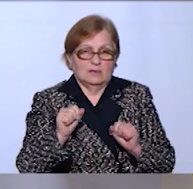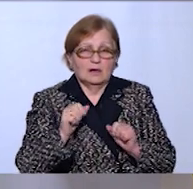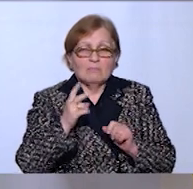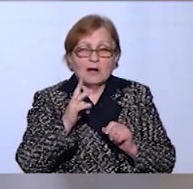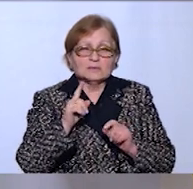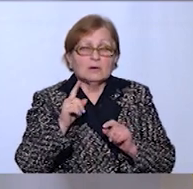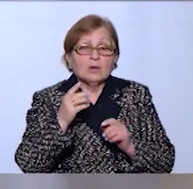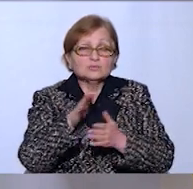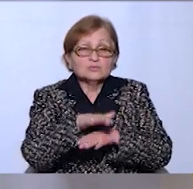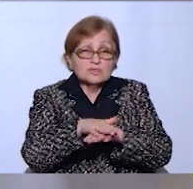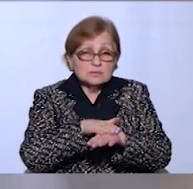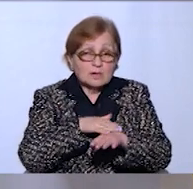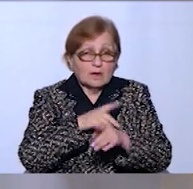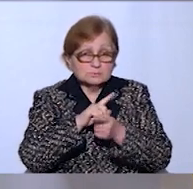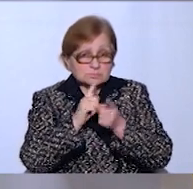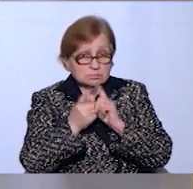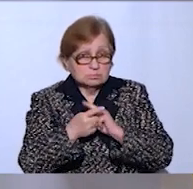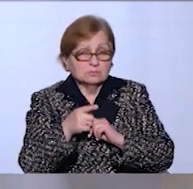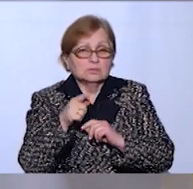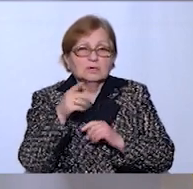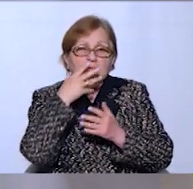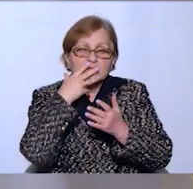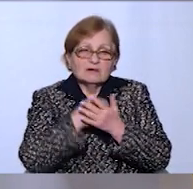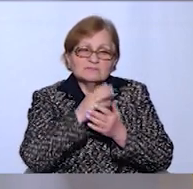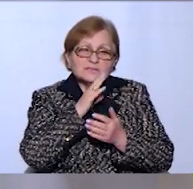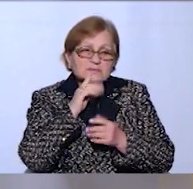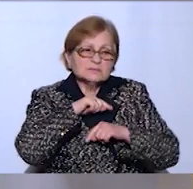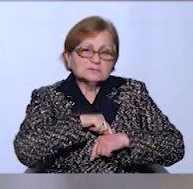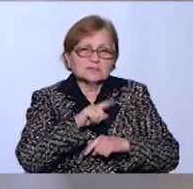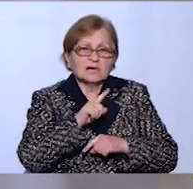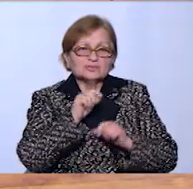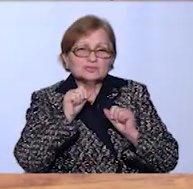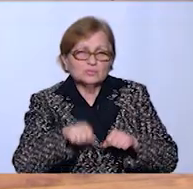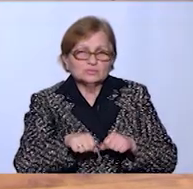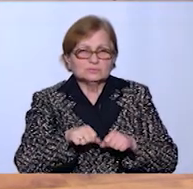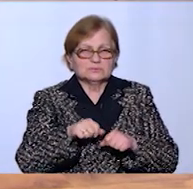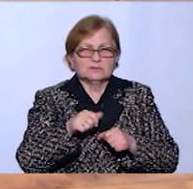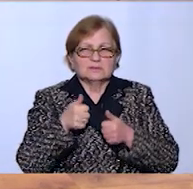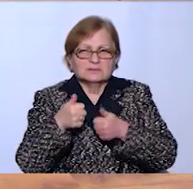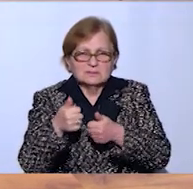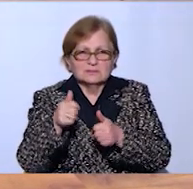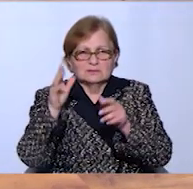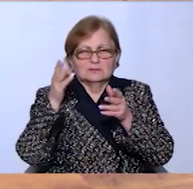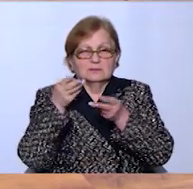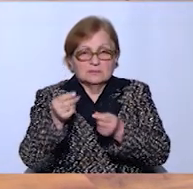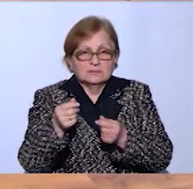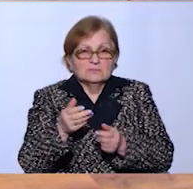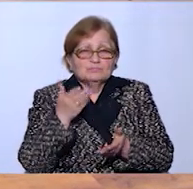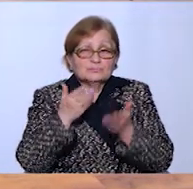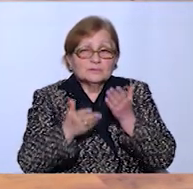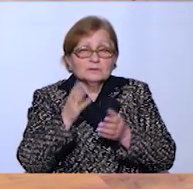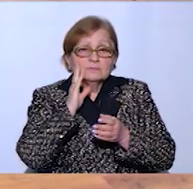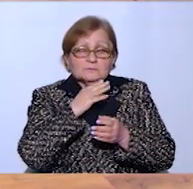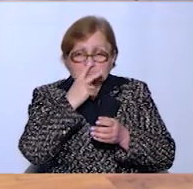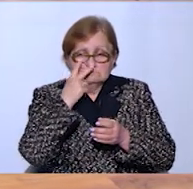და მიაჩნია რომ ვეღარ უმკლავდება, მაშინ რა თქმა უნდა მნიშვნელოვანია რომ აუცილებლად მიმართოს შესაბამის სპეციალისტს, რომელიც